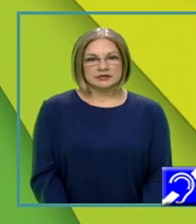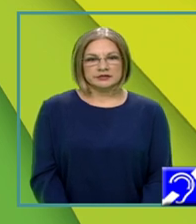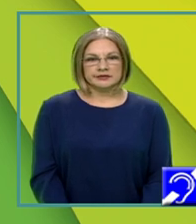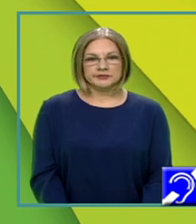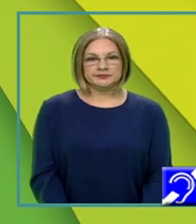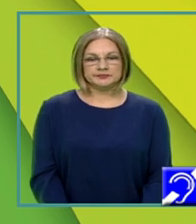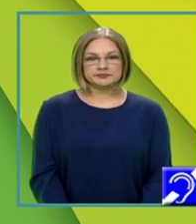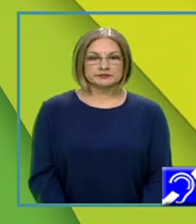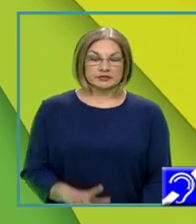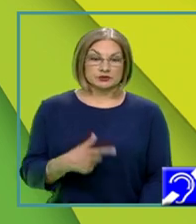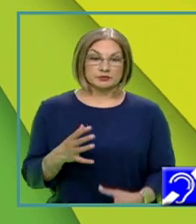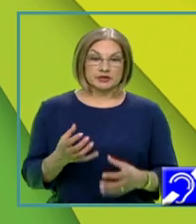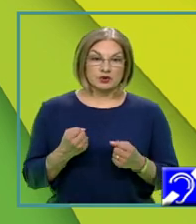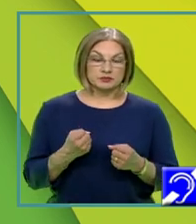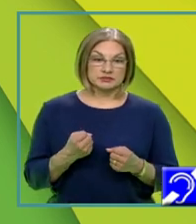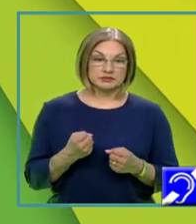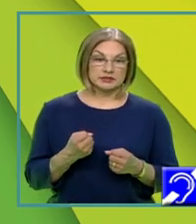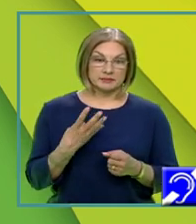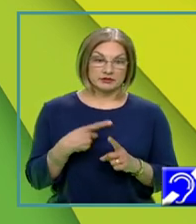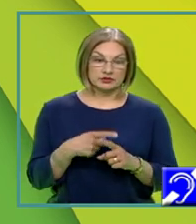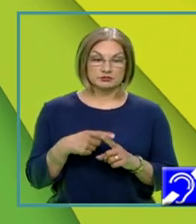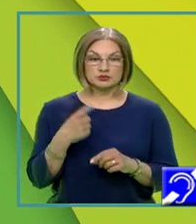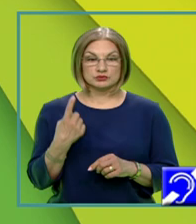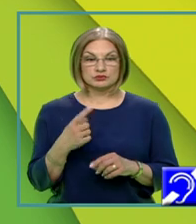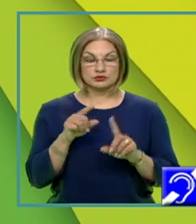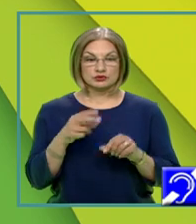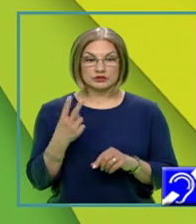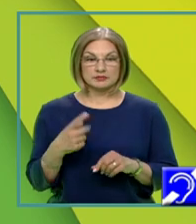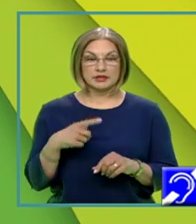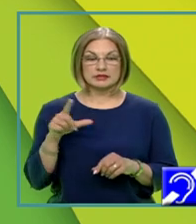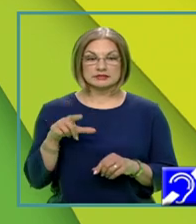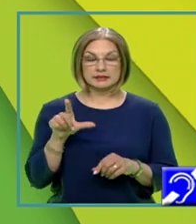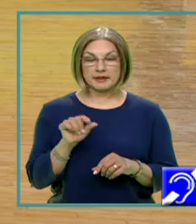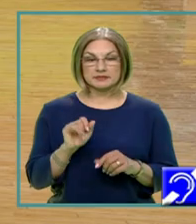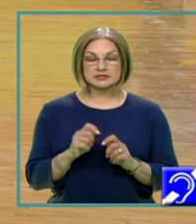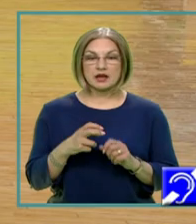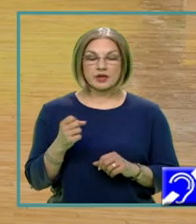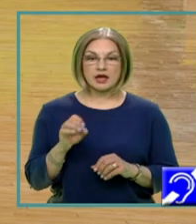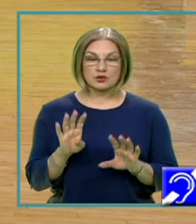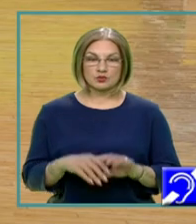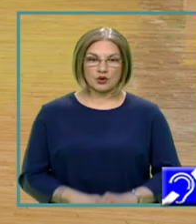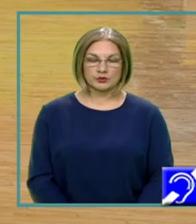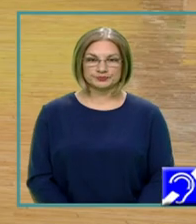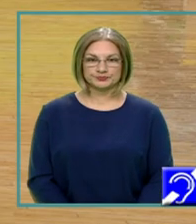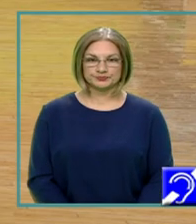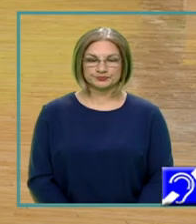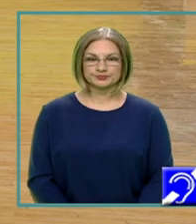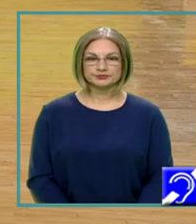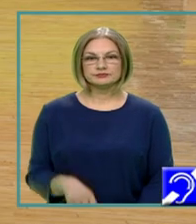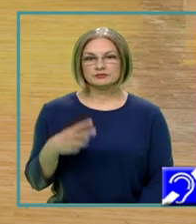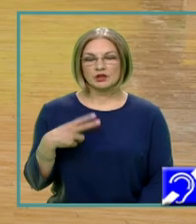face nouă și obținem Deci că 4 x plus 1 totul la pătrat este mai mic sau egal decât 9 în continuare vom